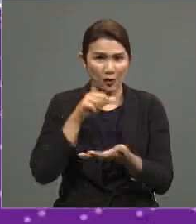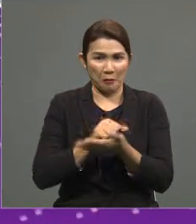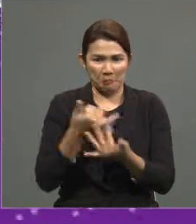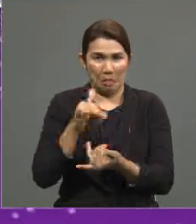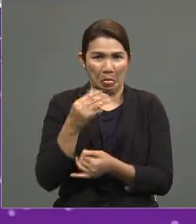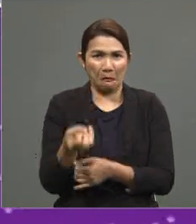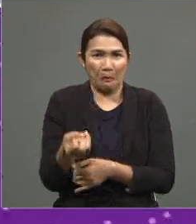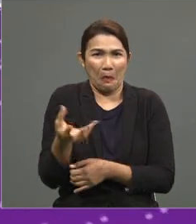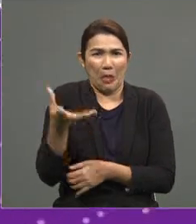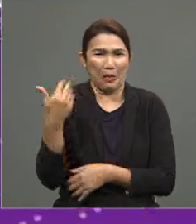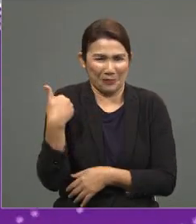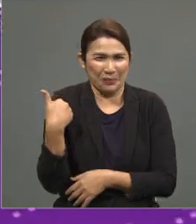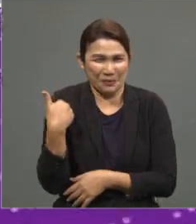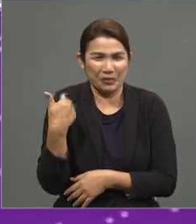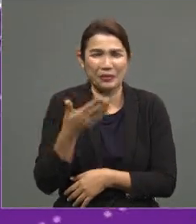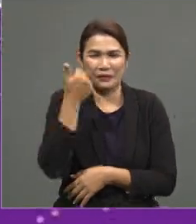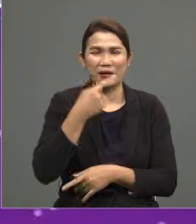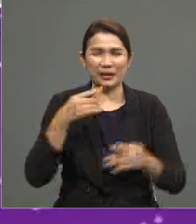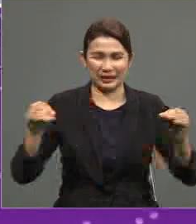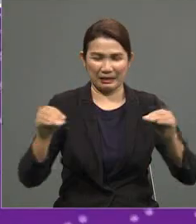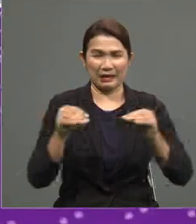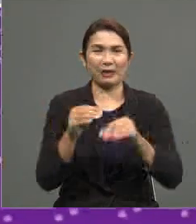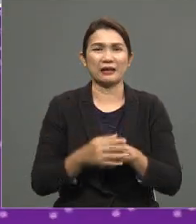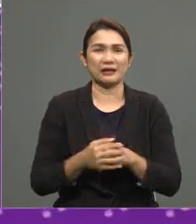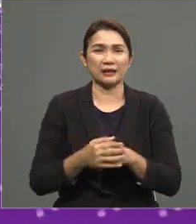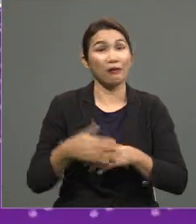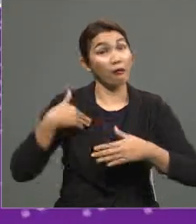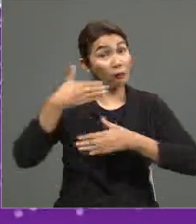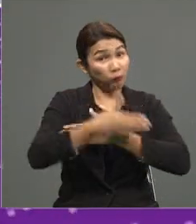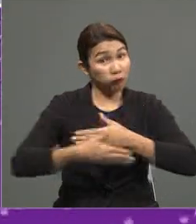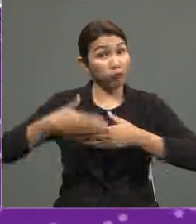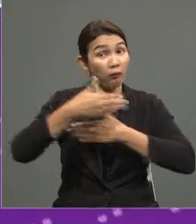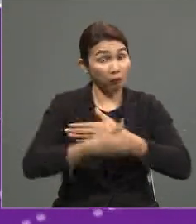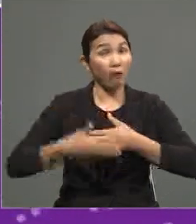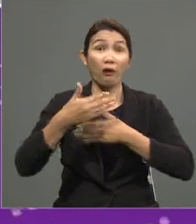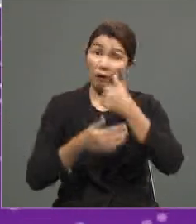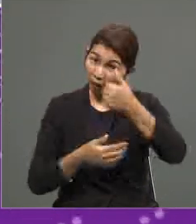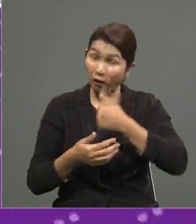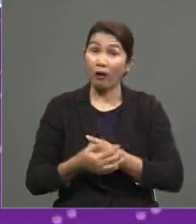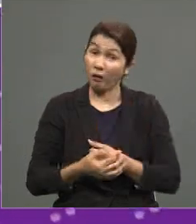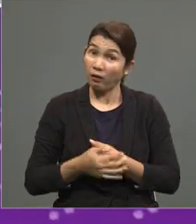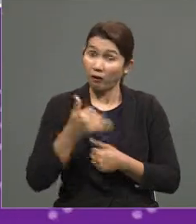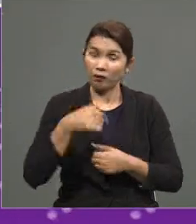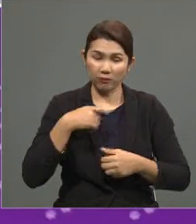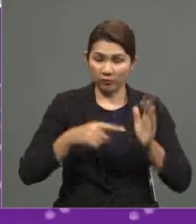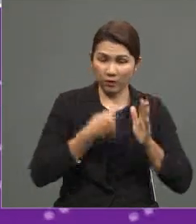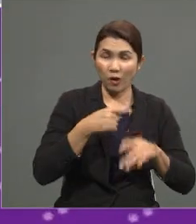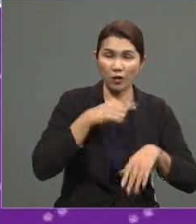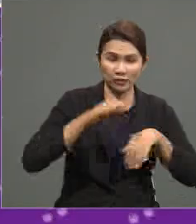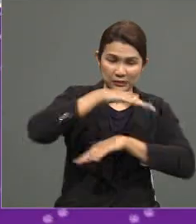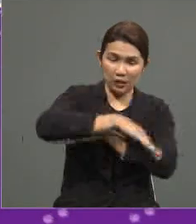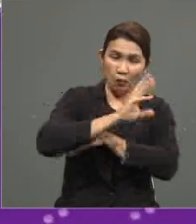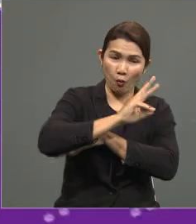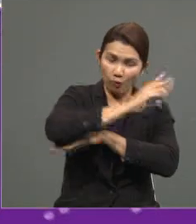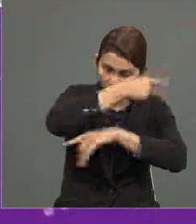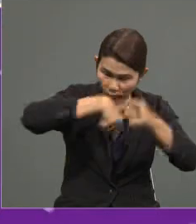แพงเพราะว่าน่าจะใกล้เข้าไปทุกทีนั่งรถไฟไปก็ดีเหมือนกันนะ VIPนะพี่ป๋องนะนั่งจากที่นี่เสัก18:00นไป